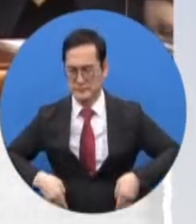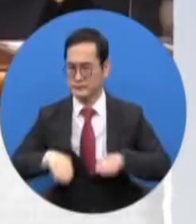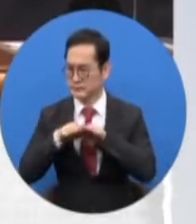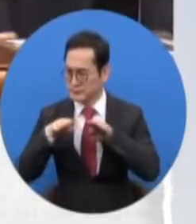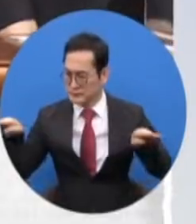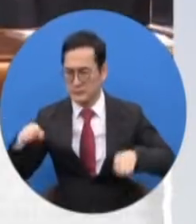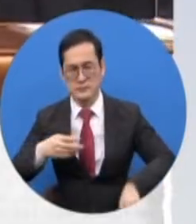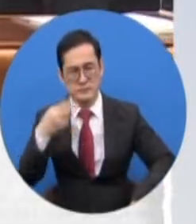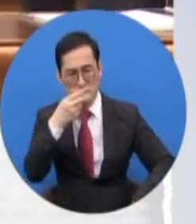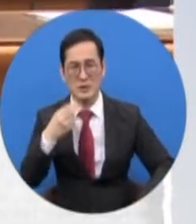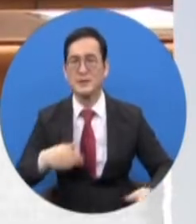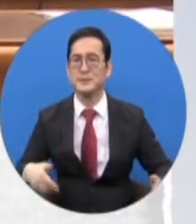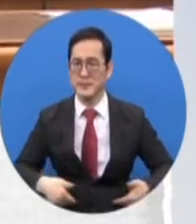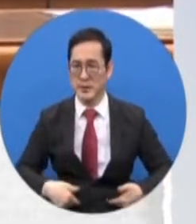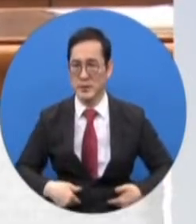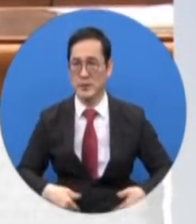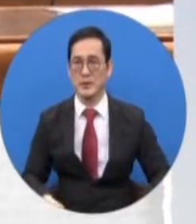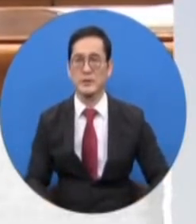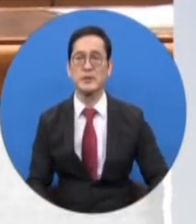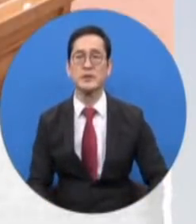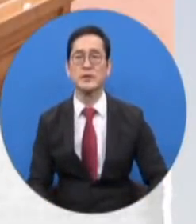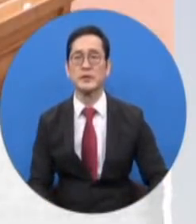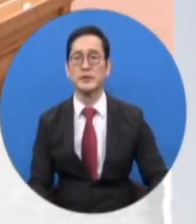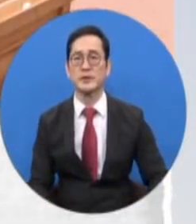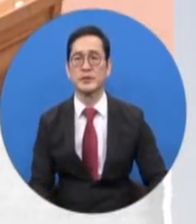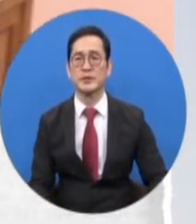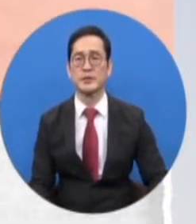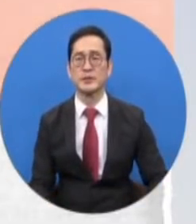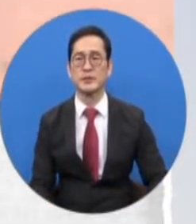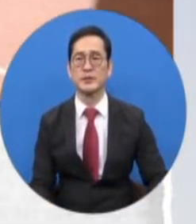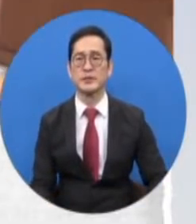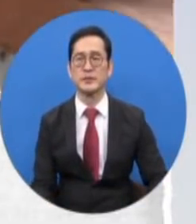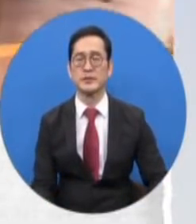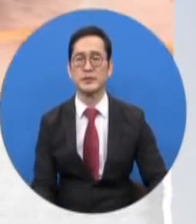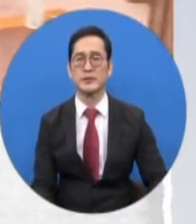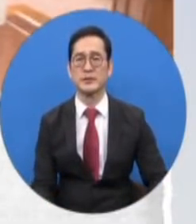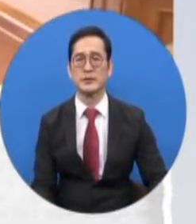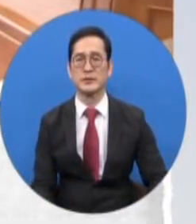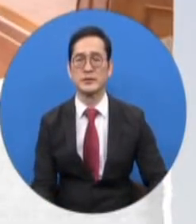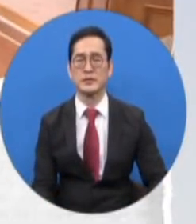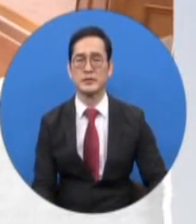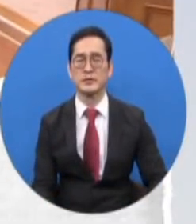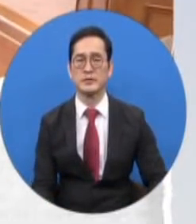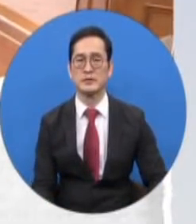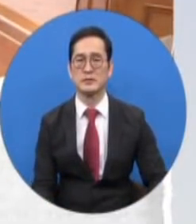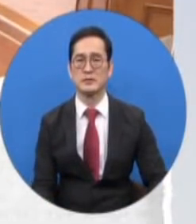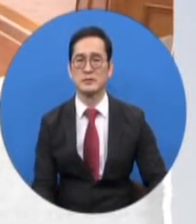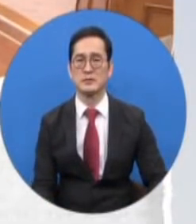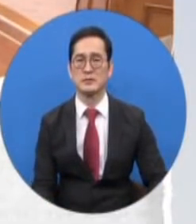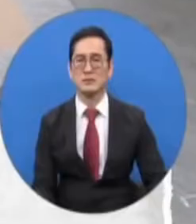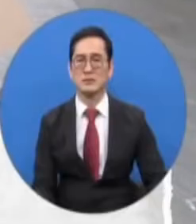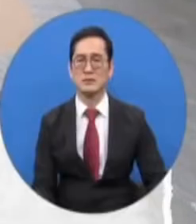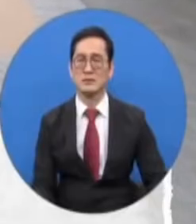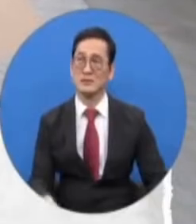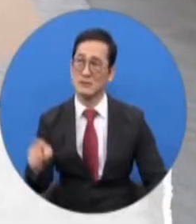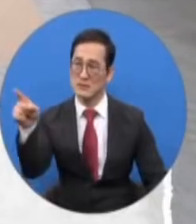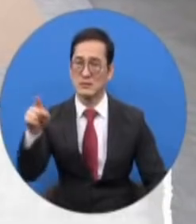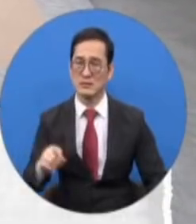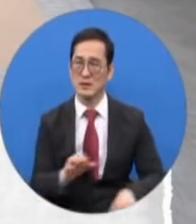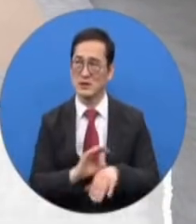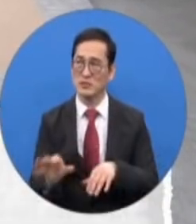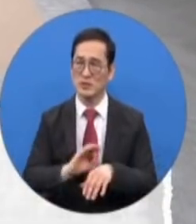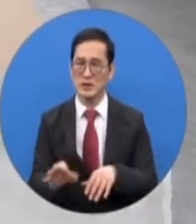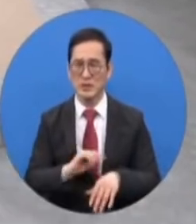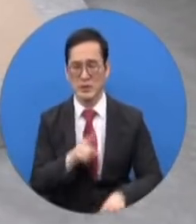도와주는 게 맞다고 보고 이에 대한 문제 현 정권에서 정리해주는 게 옳다라고 생각합니다. 자, 이재명 기자, 베테랑 기자는 어떻게 봅니까?